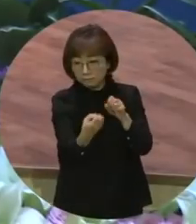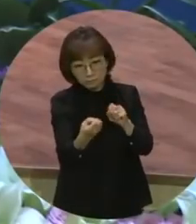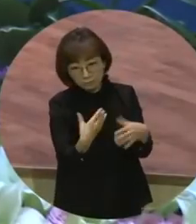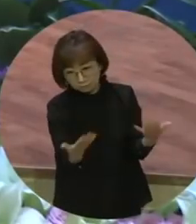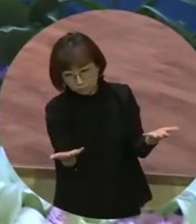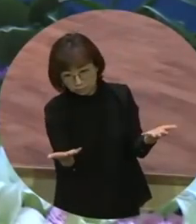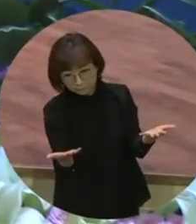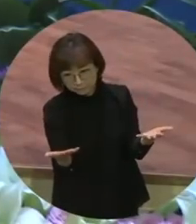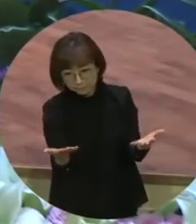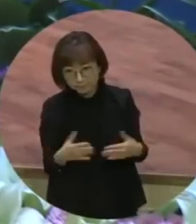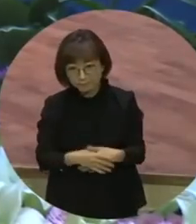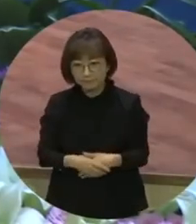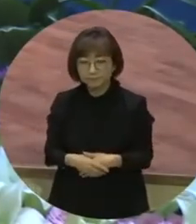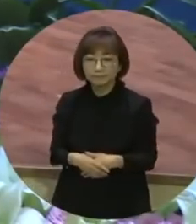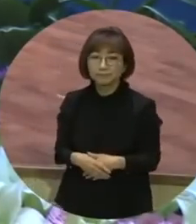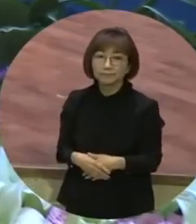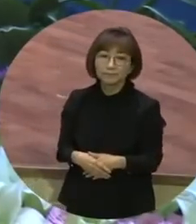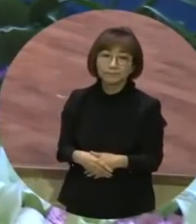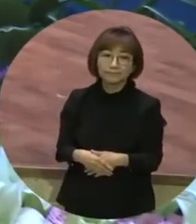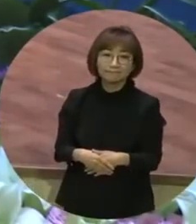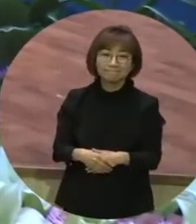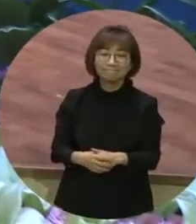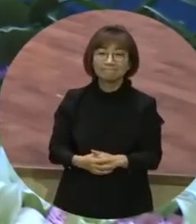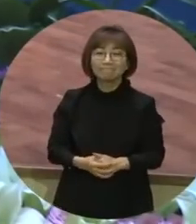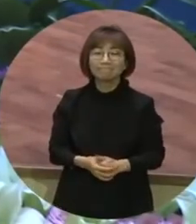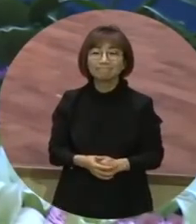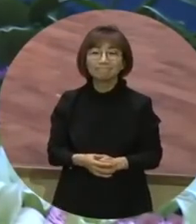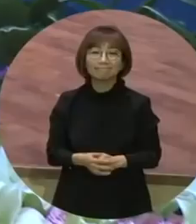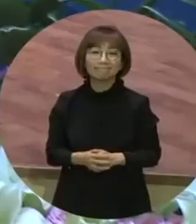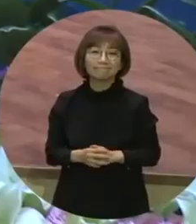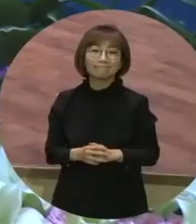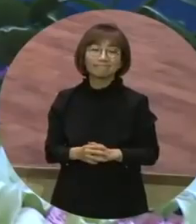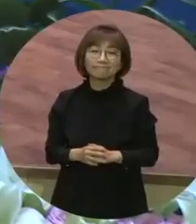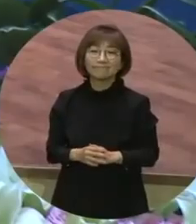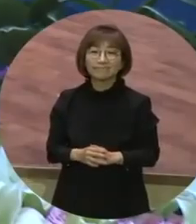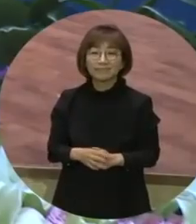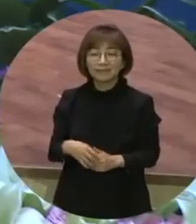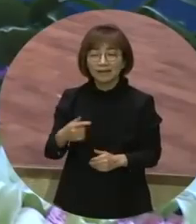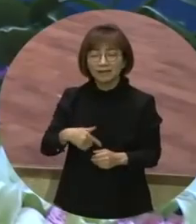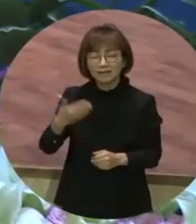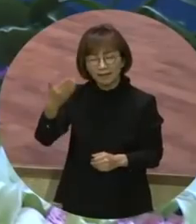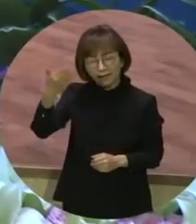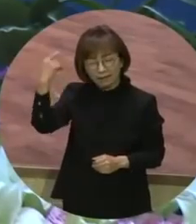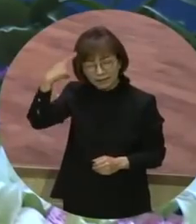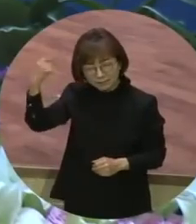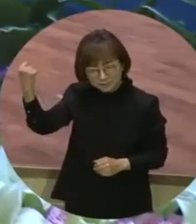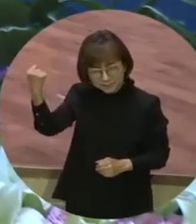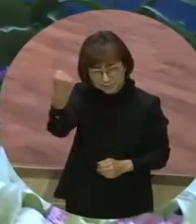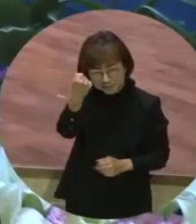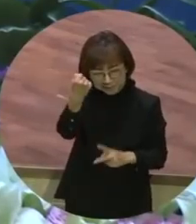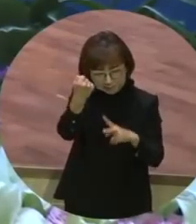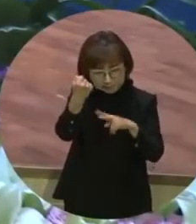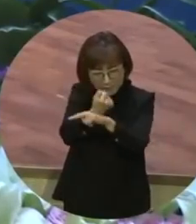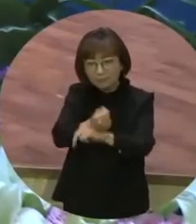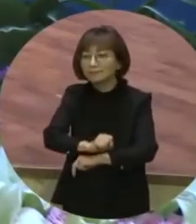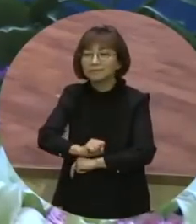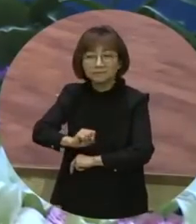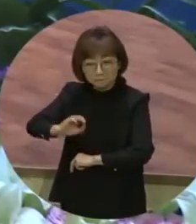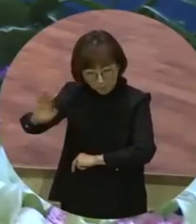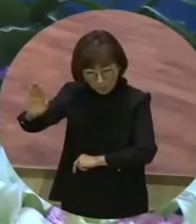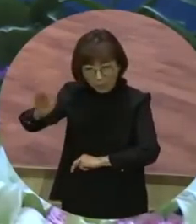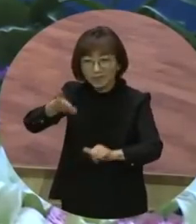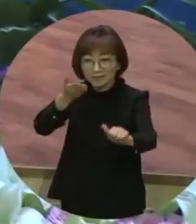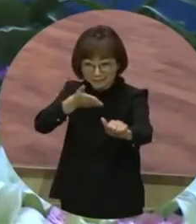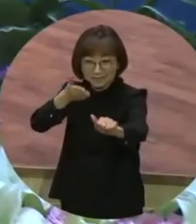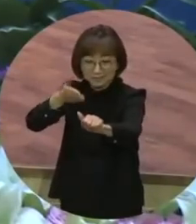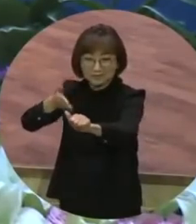사람 바로 세우시기 바랍니다. 이 예틀에서 빨리 바로 세워도 사람이 살라고 하면 그래 떨어질 수 있어요.